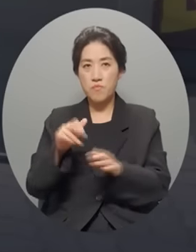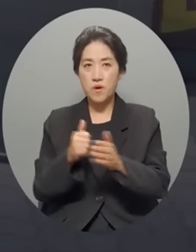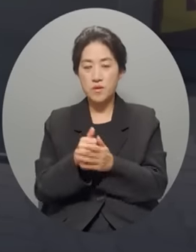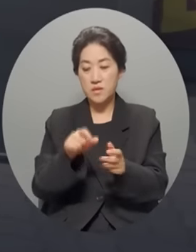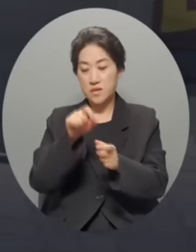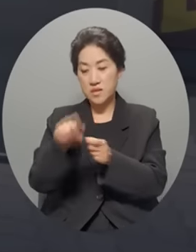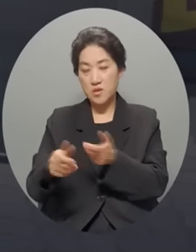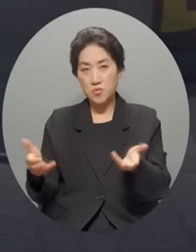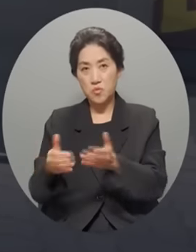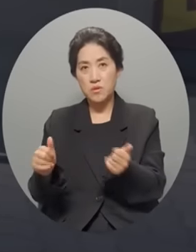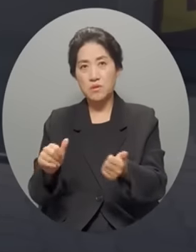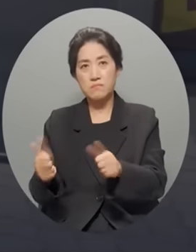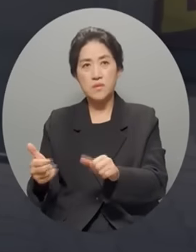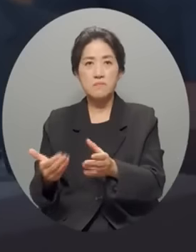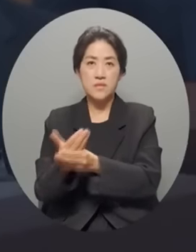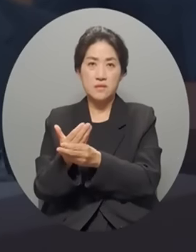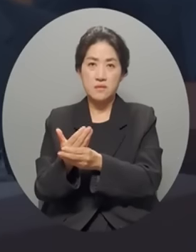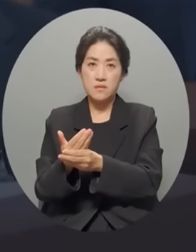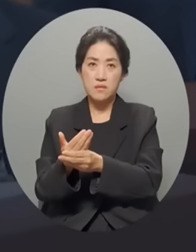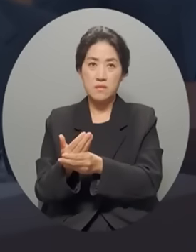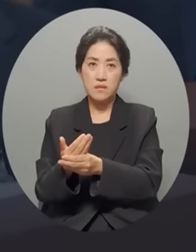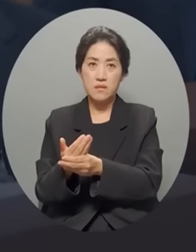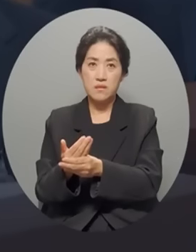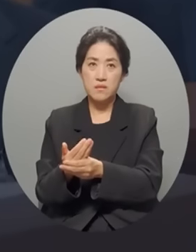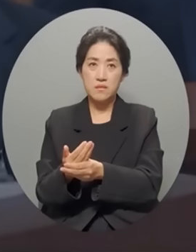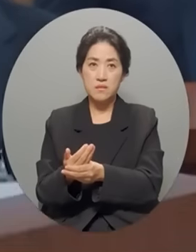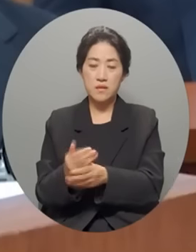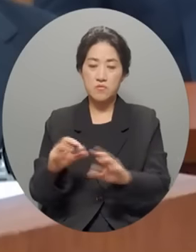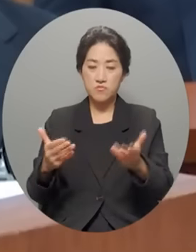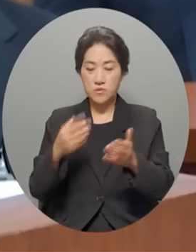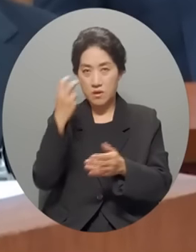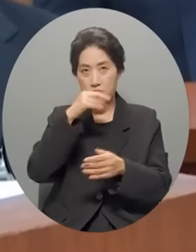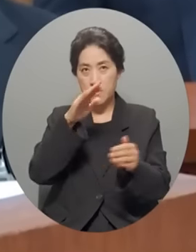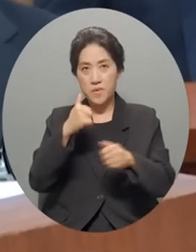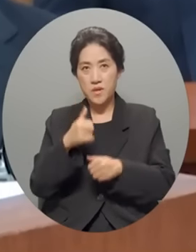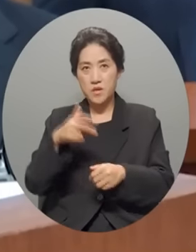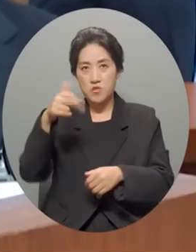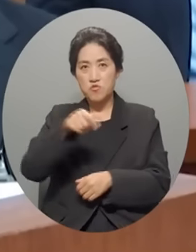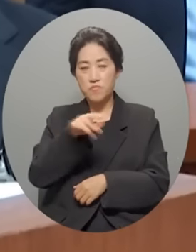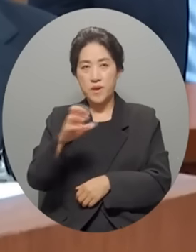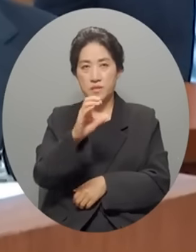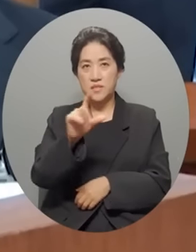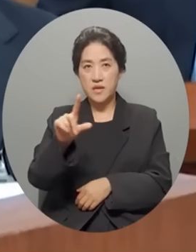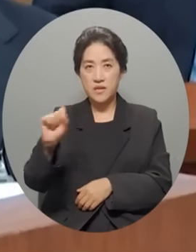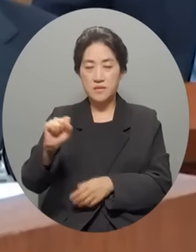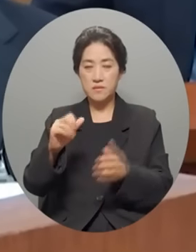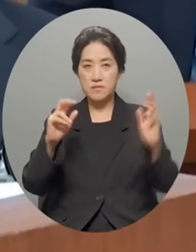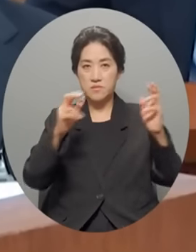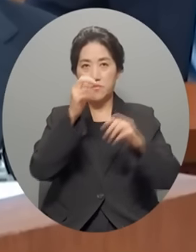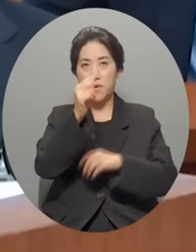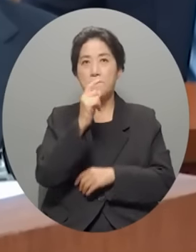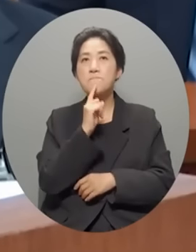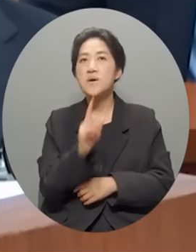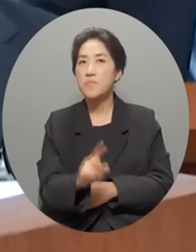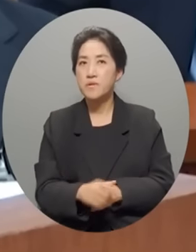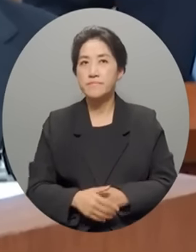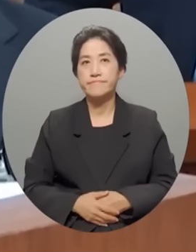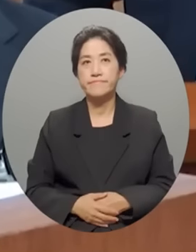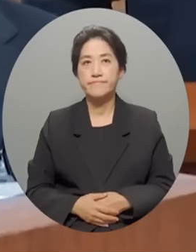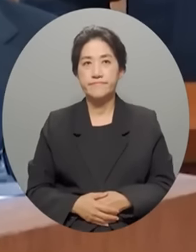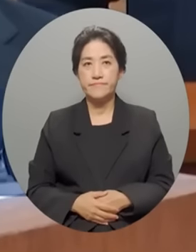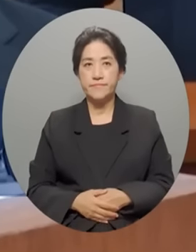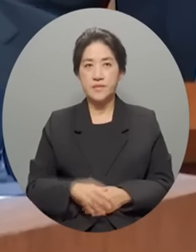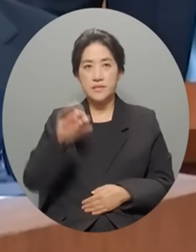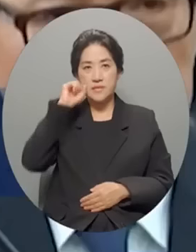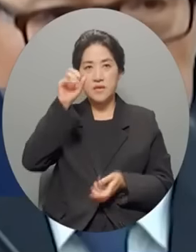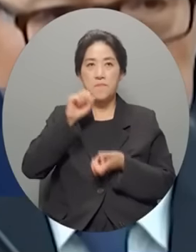하청업체 노동자가 숨졌습니다. 당시 국정감사에 출석한 쿠팡 CLS 대표이사는 이렇게 말했습니다.